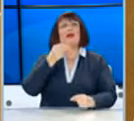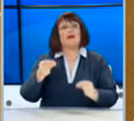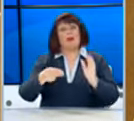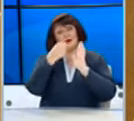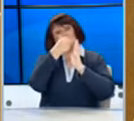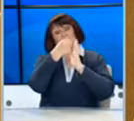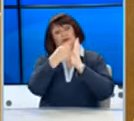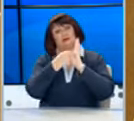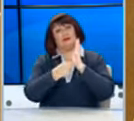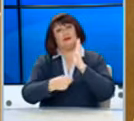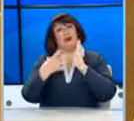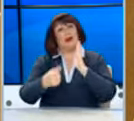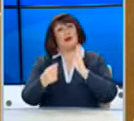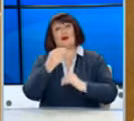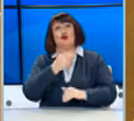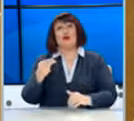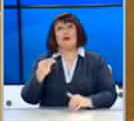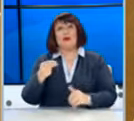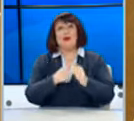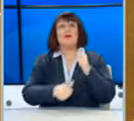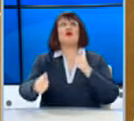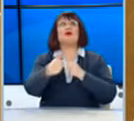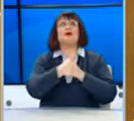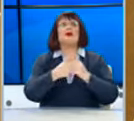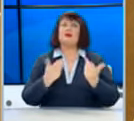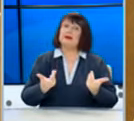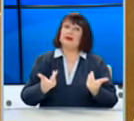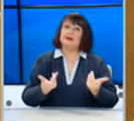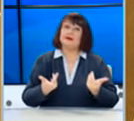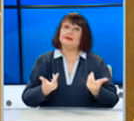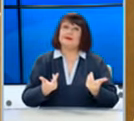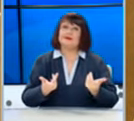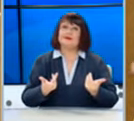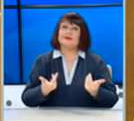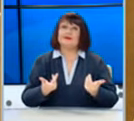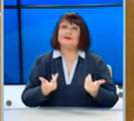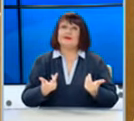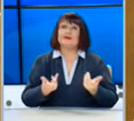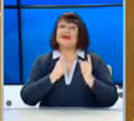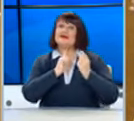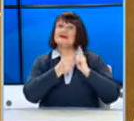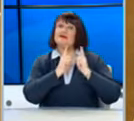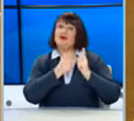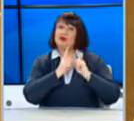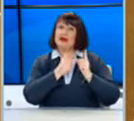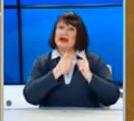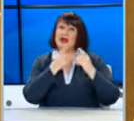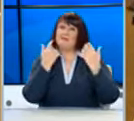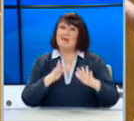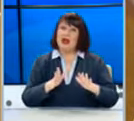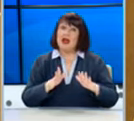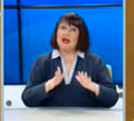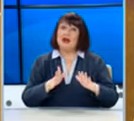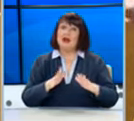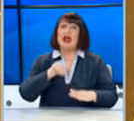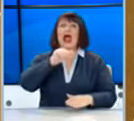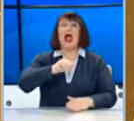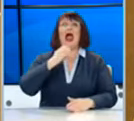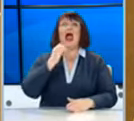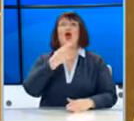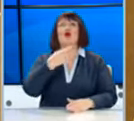της ατζέντας και των προτεραιοτήτων μας, αν είναι η συμφωνία που κάναμε για την ΑΟΣ με την